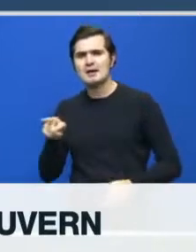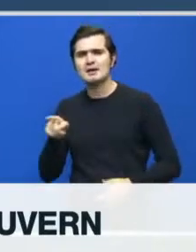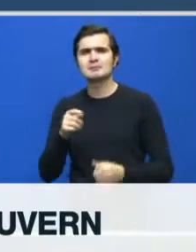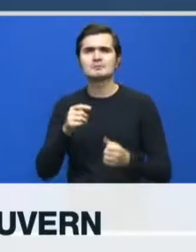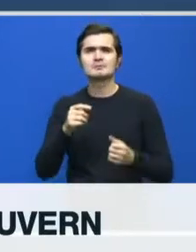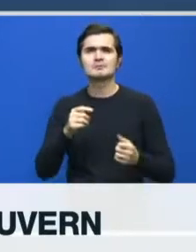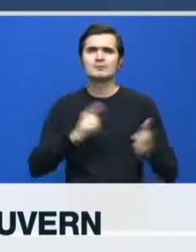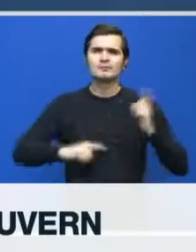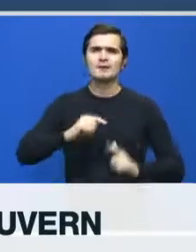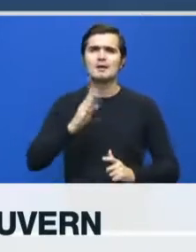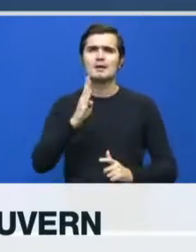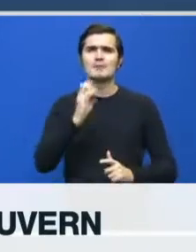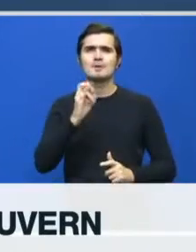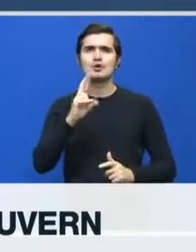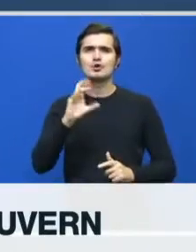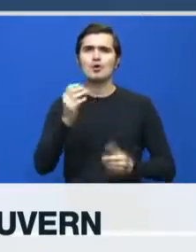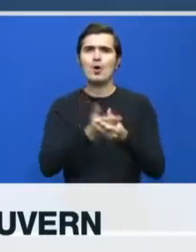birocrație inutilă.